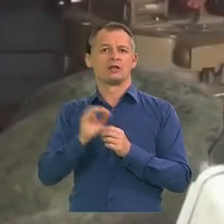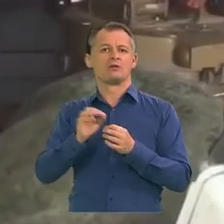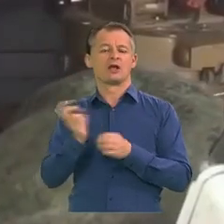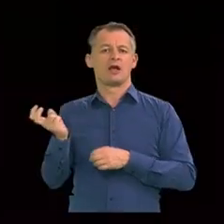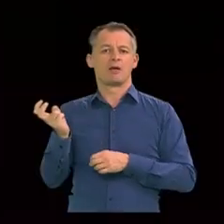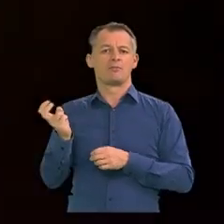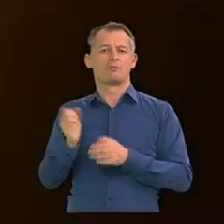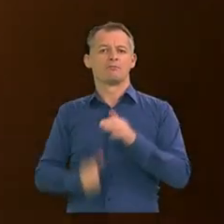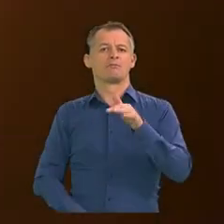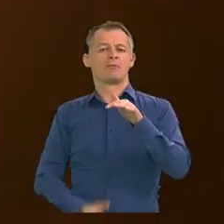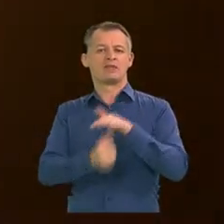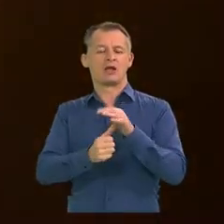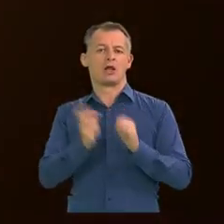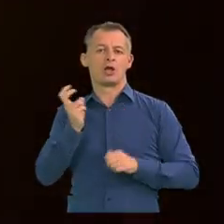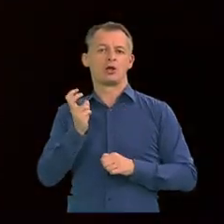ucraineană.